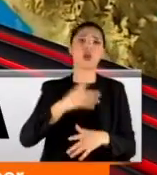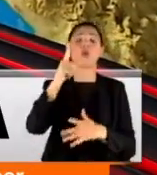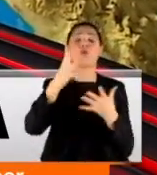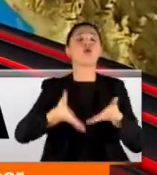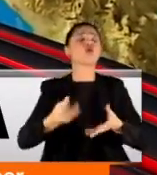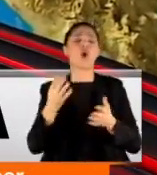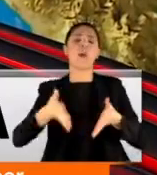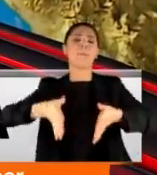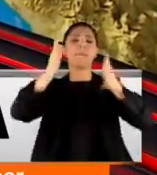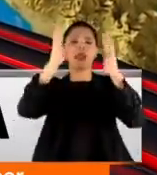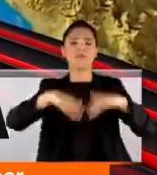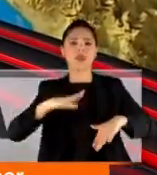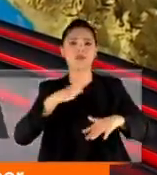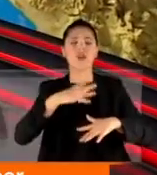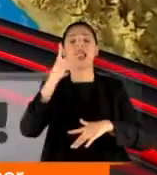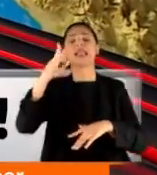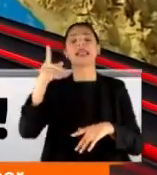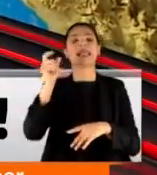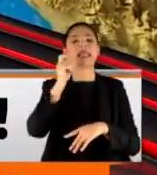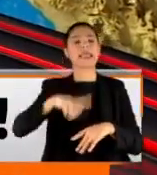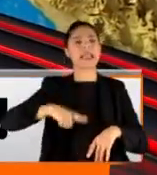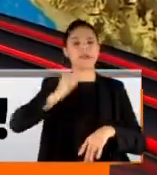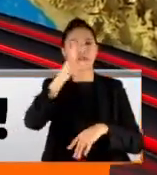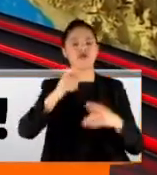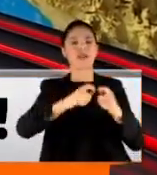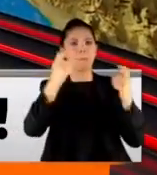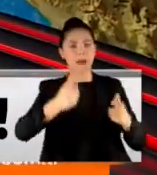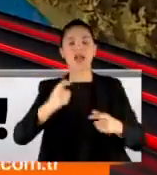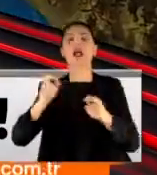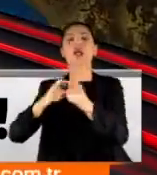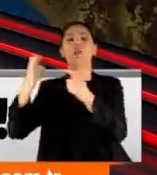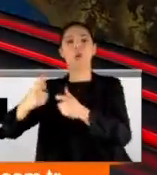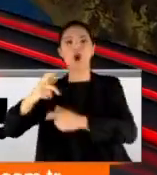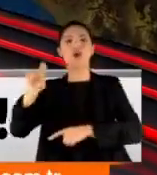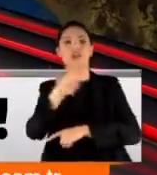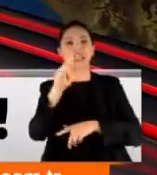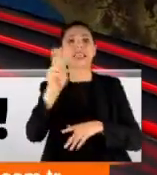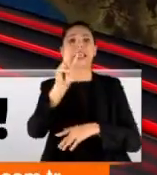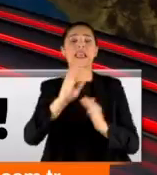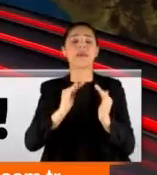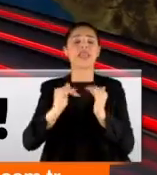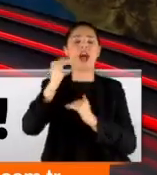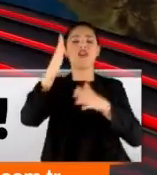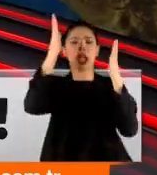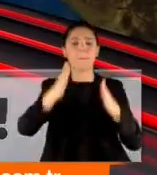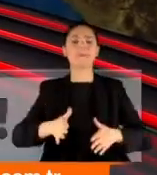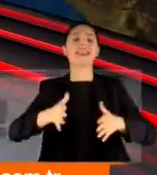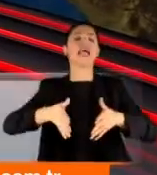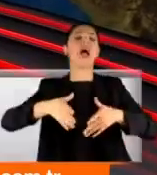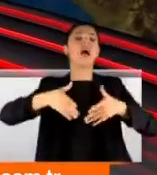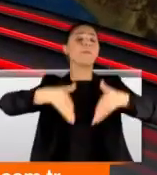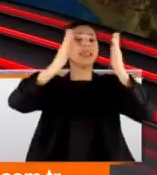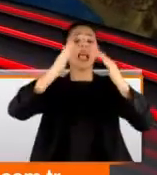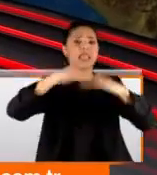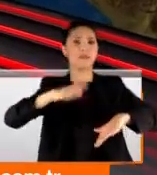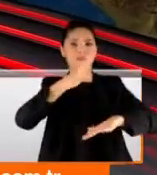dedik. İzmir, Bayraklı'da ve Bornova'da özellikle. Merkez üssü orası yıkıntıların. 20'den fazla binanın yıkıldığını biliyoruz şimdilik. Tabii